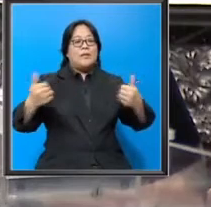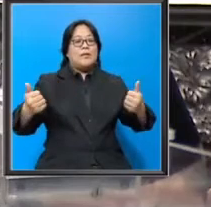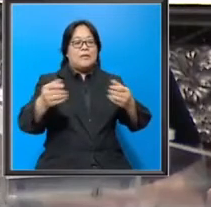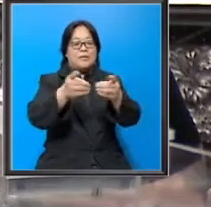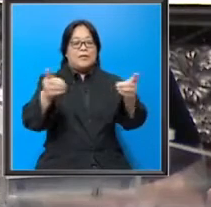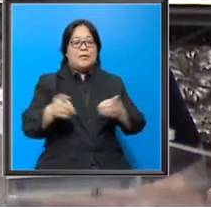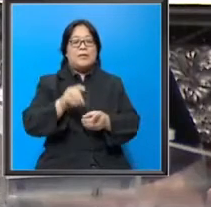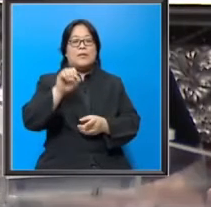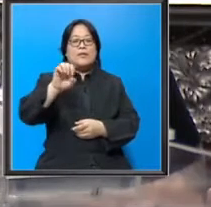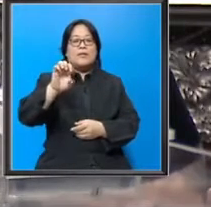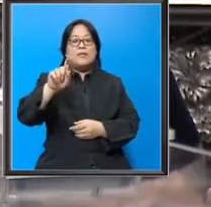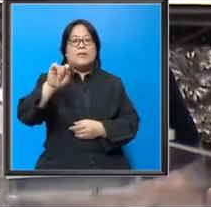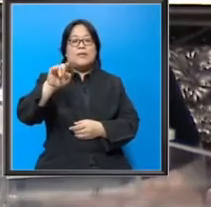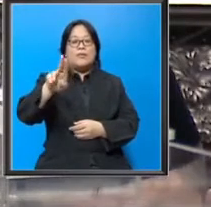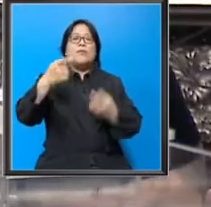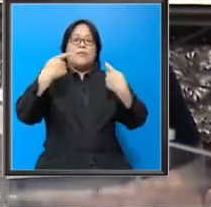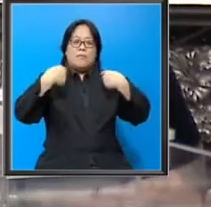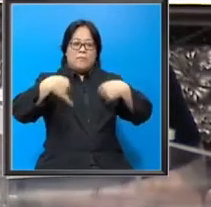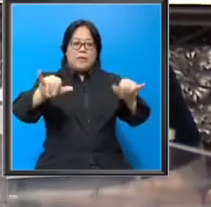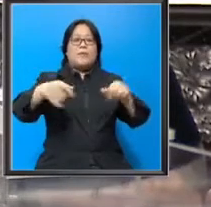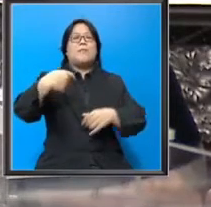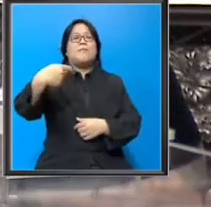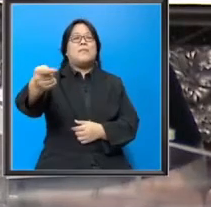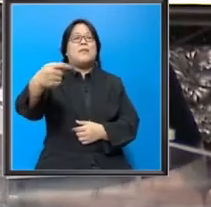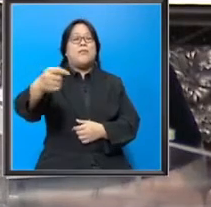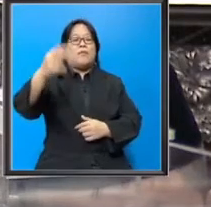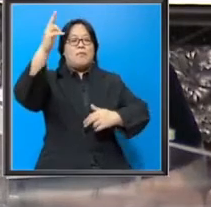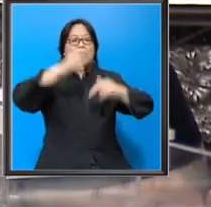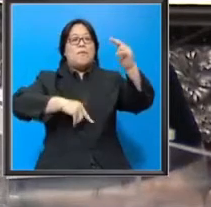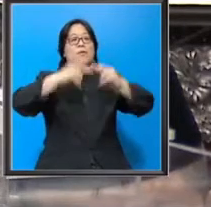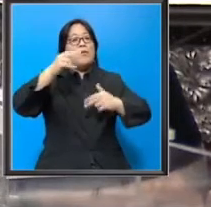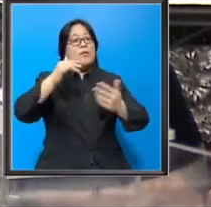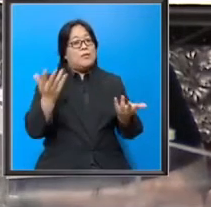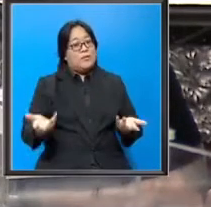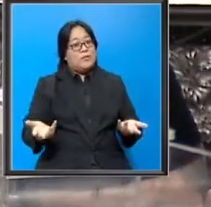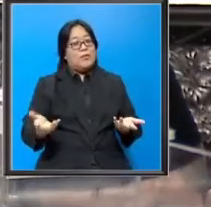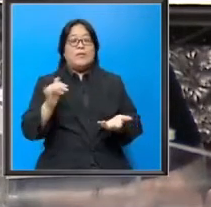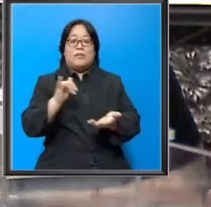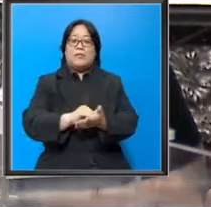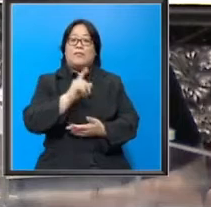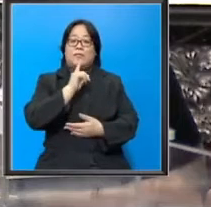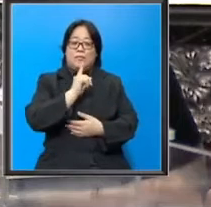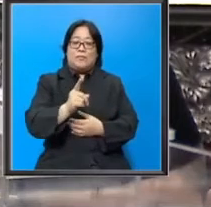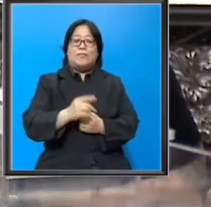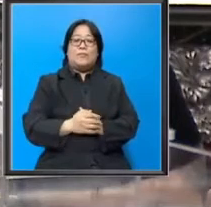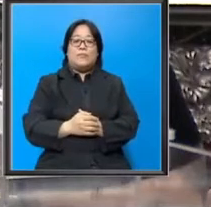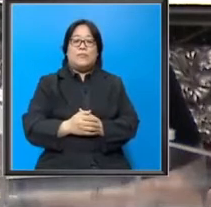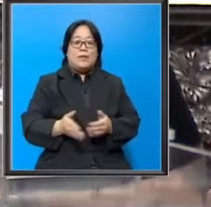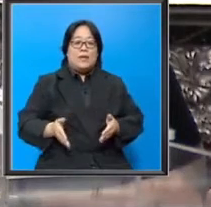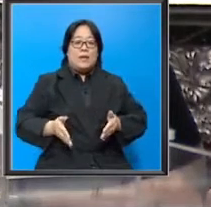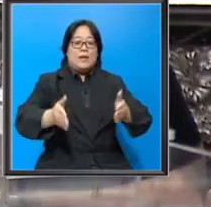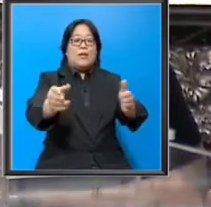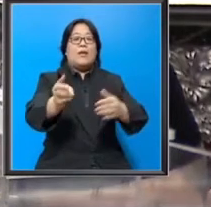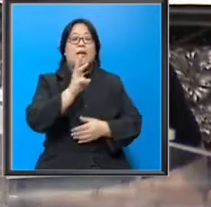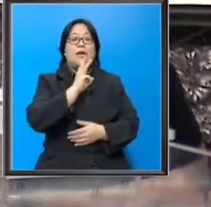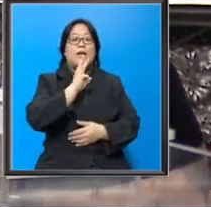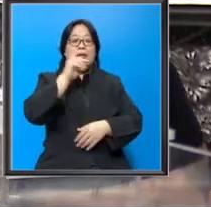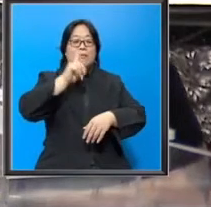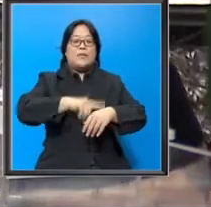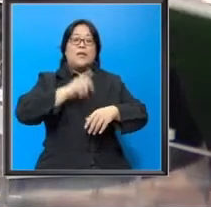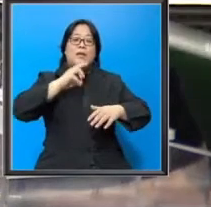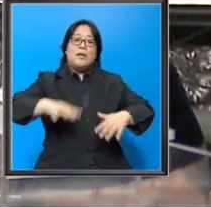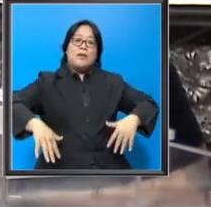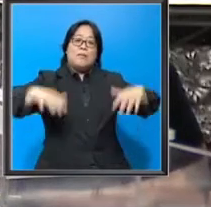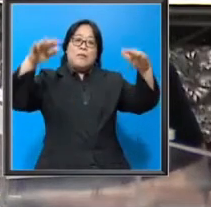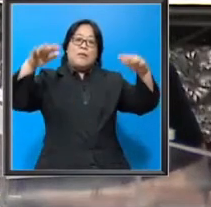daerah cium masih lagi menyewa ada bangunannya disewa itu Pulau merupakan laluan air ketika musim